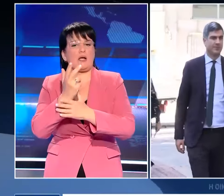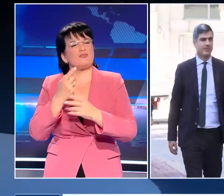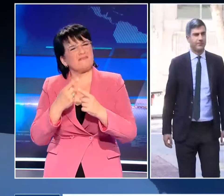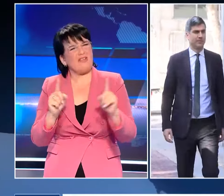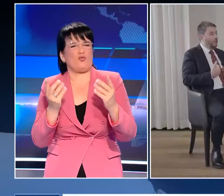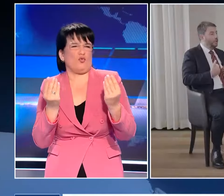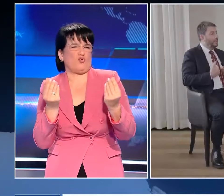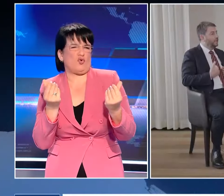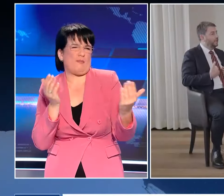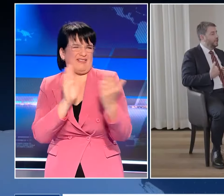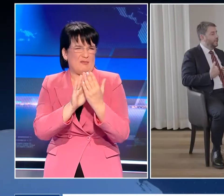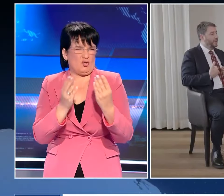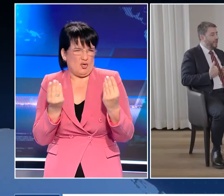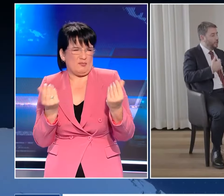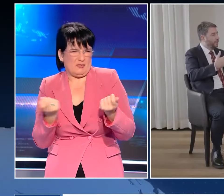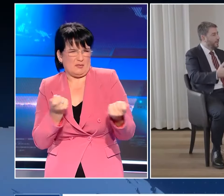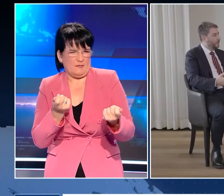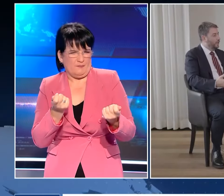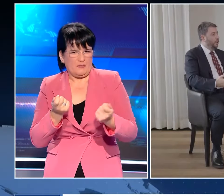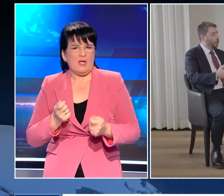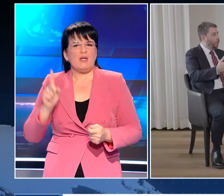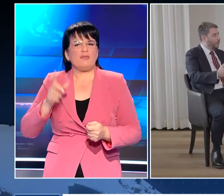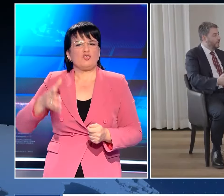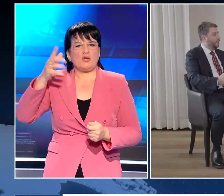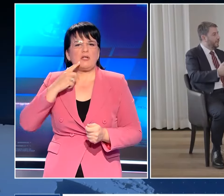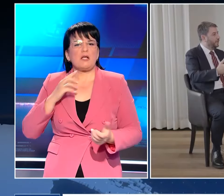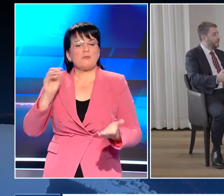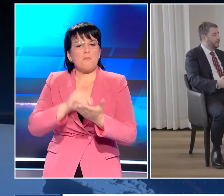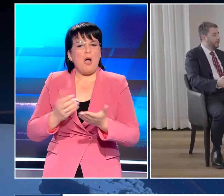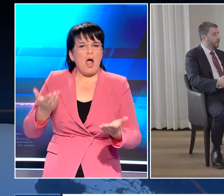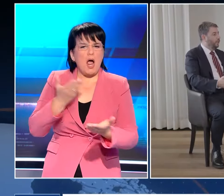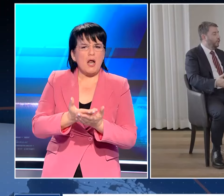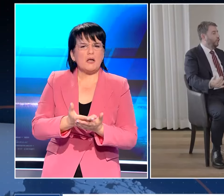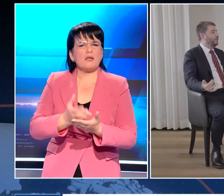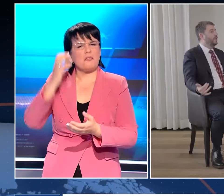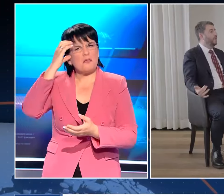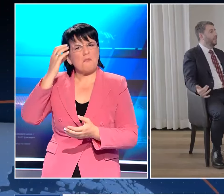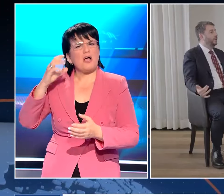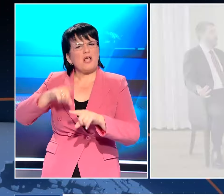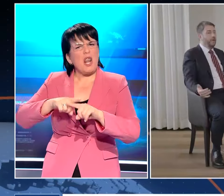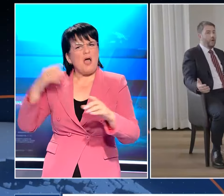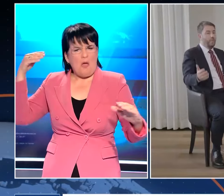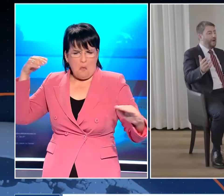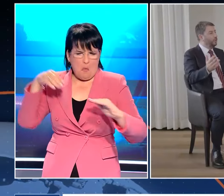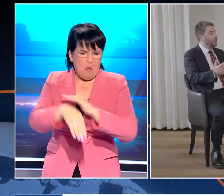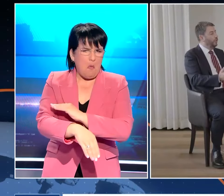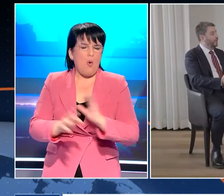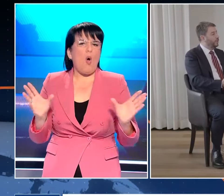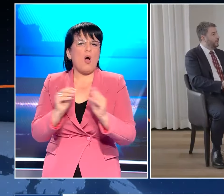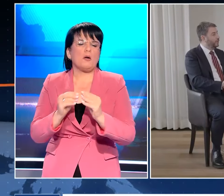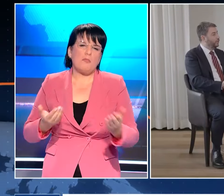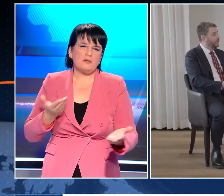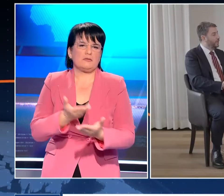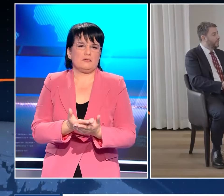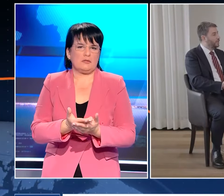στον κύριο Μητσοτάκη είναι ότι έχει ξαναβάλει στο τραπέζι όλες τις πρακτικές που χρεοκόπησαν την Ελλάδα. Έχουμε παχτωλό